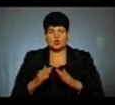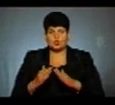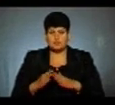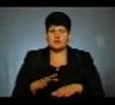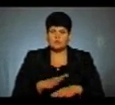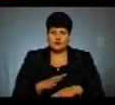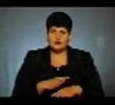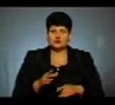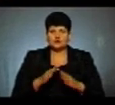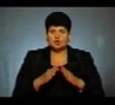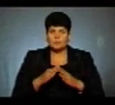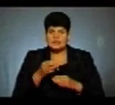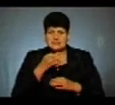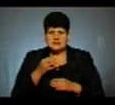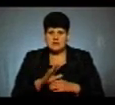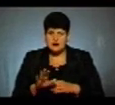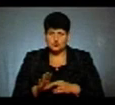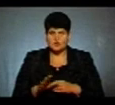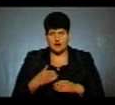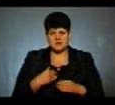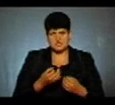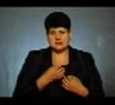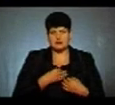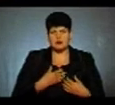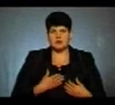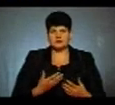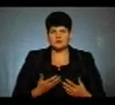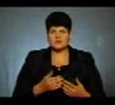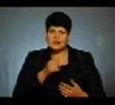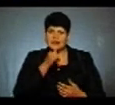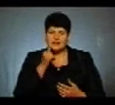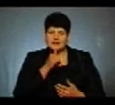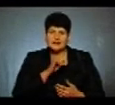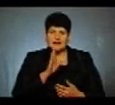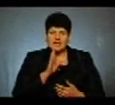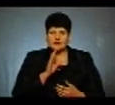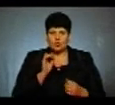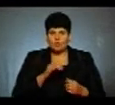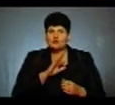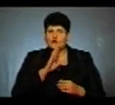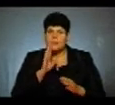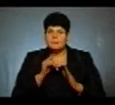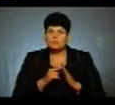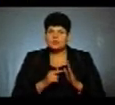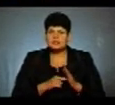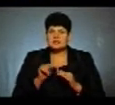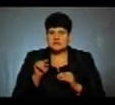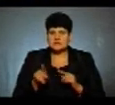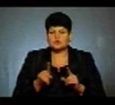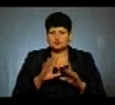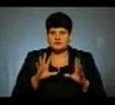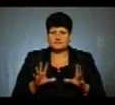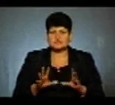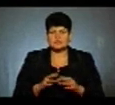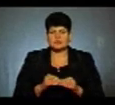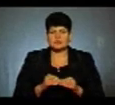такі, що вдома не дуже скажуть, а мені відкриються, скажуть, ну я ж там тихенько і можу мамі щось. З чимось поділитися так, щоб взагалі щось,